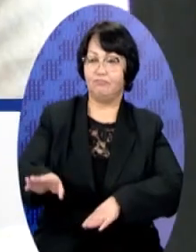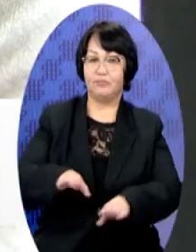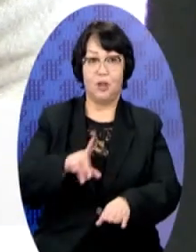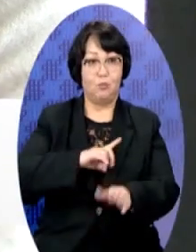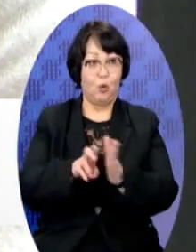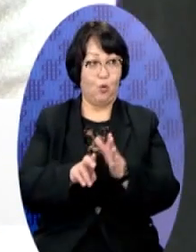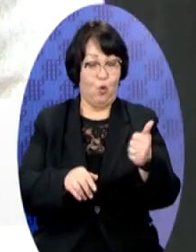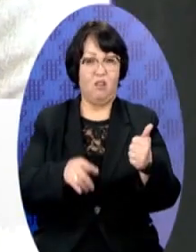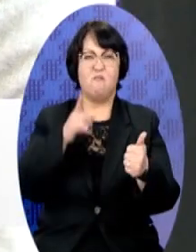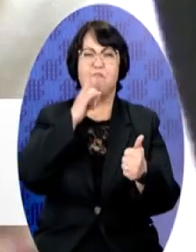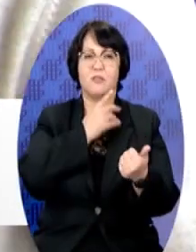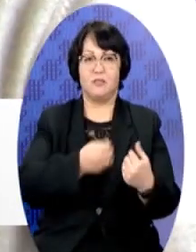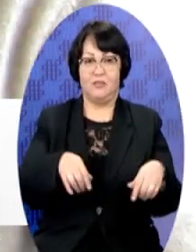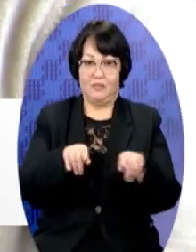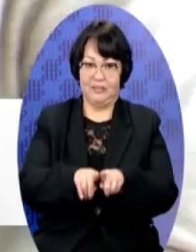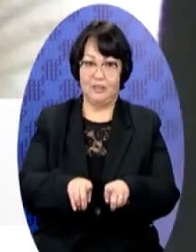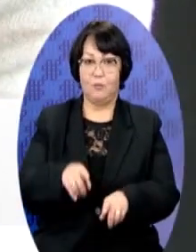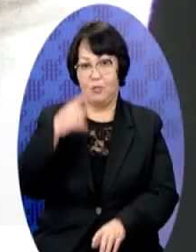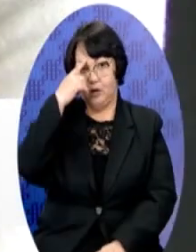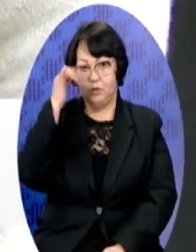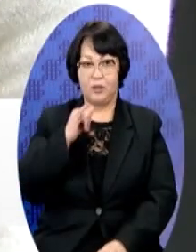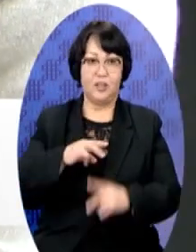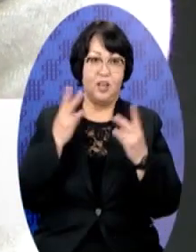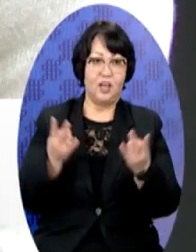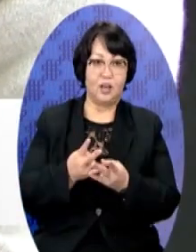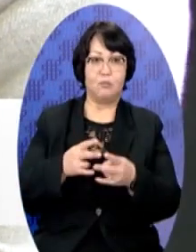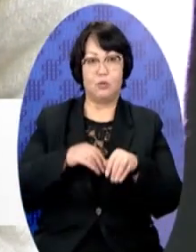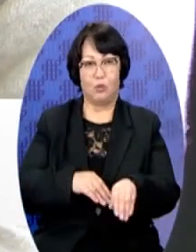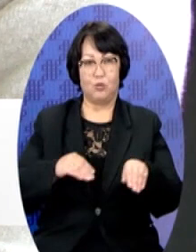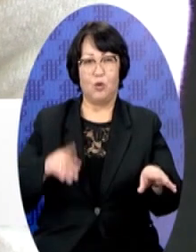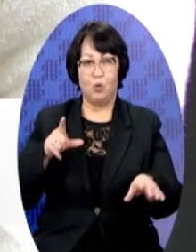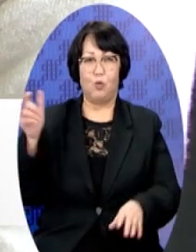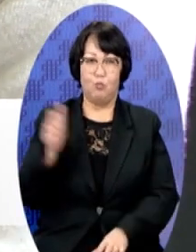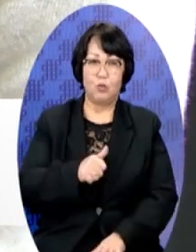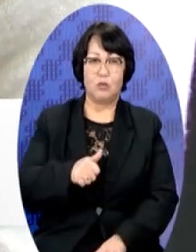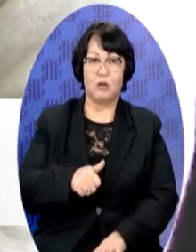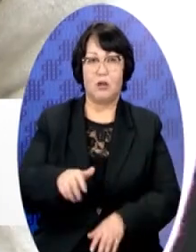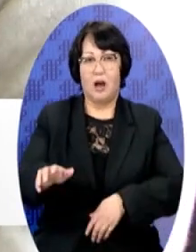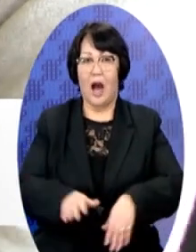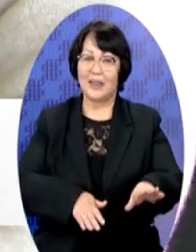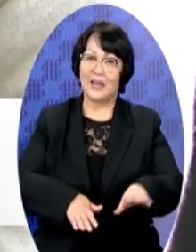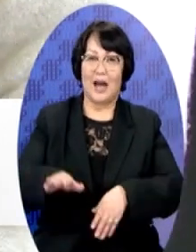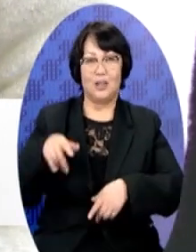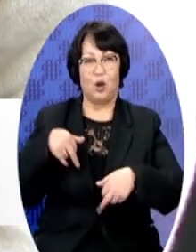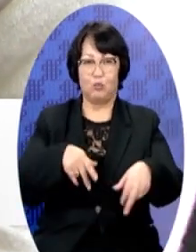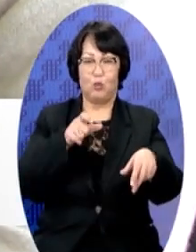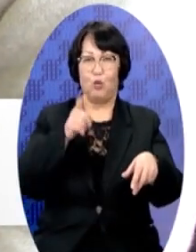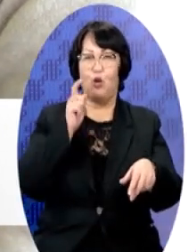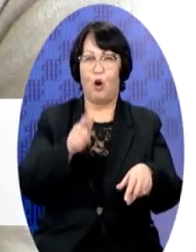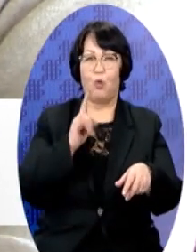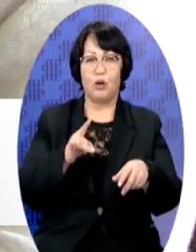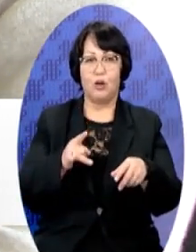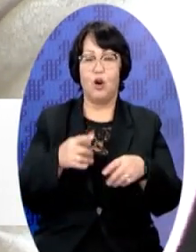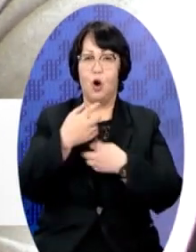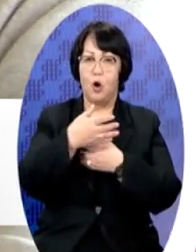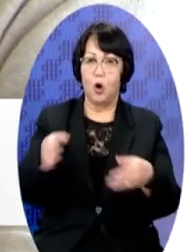нэг нийгэм төвжирэлтэй тэгээд угасаалаг мэдээж хүн болго офист ингээд сууждаг алхахдаг хүн ирэв ховор. Яг тийм санаанаас гарч хэлж ер нь